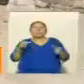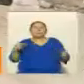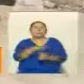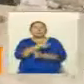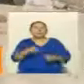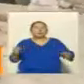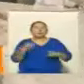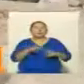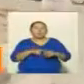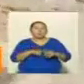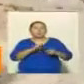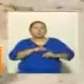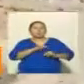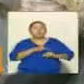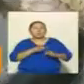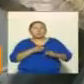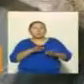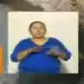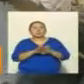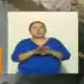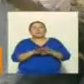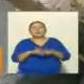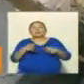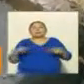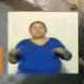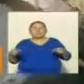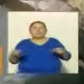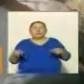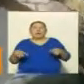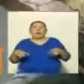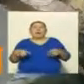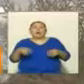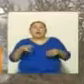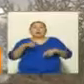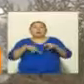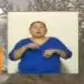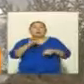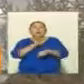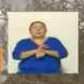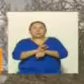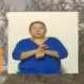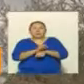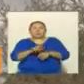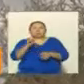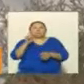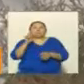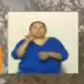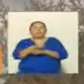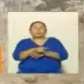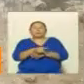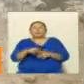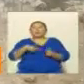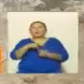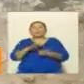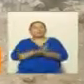жұмысшы басының сақталмағаны анықталған. Осыған сәйкес басқарма әкімшілік шара қабылдап, құрылысты тоқтату бойынша нұсқама берген. Алайда кәсіпкер